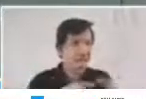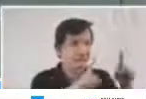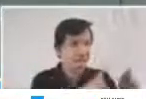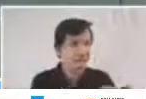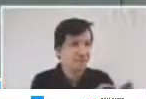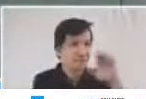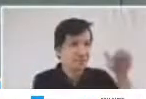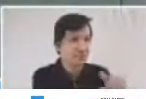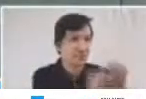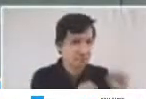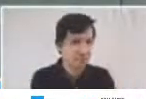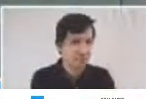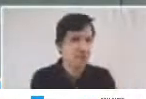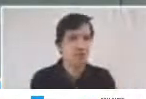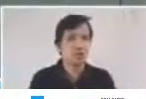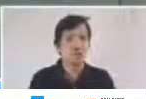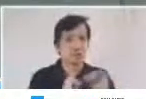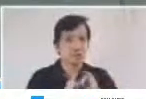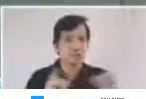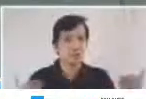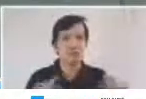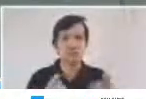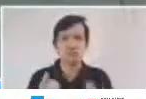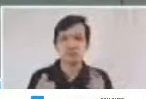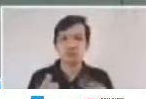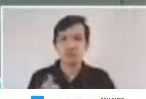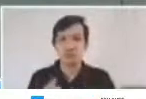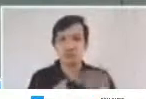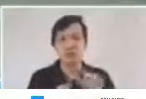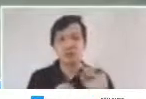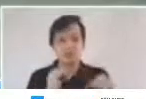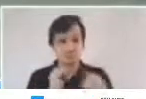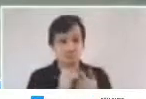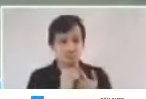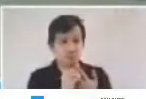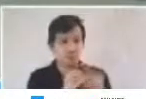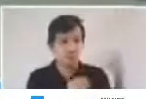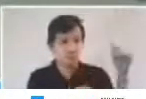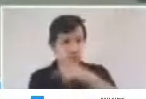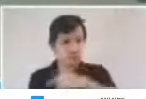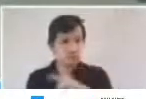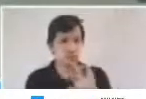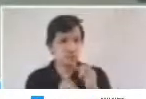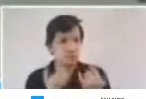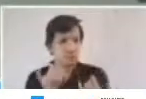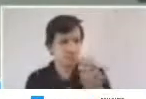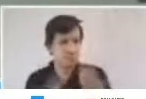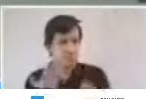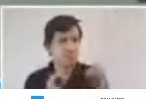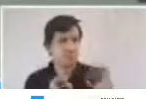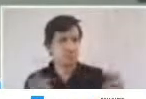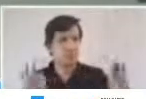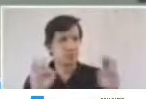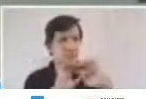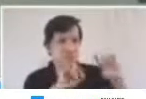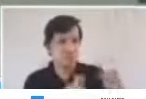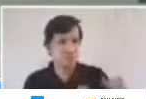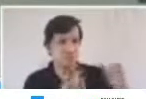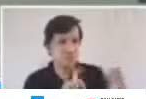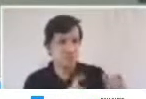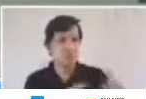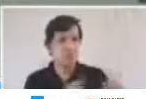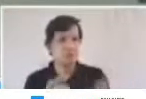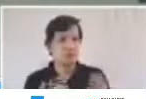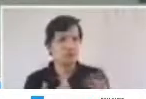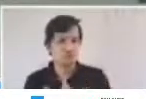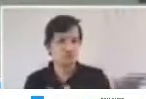ng pasahero may pila. May pila sa entrada sapagkat may temperature reading po tayo, processes na sa gawa bago pa man pumasok